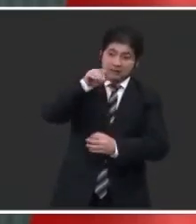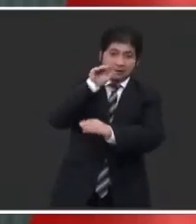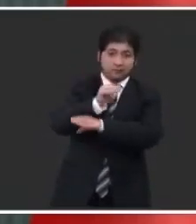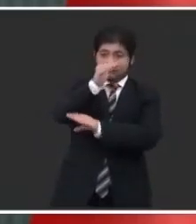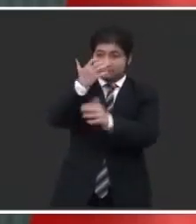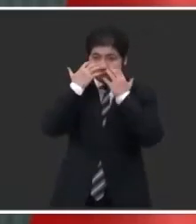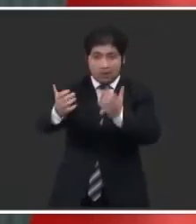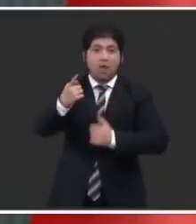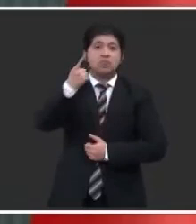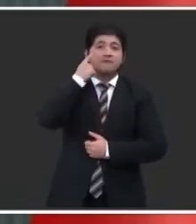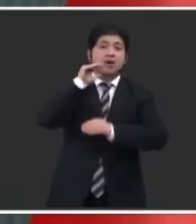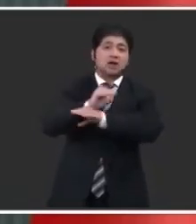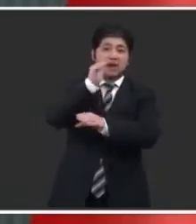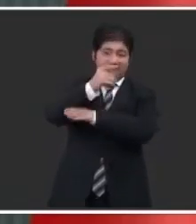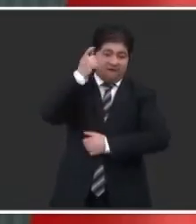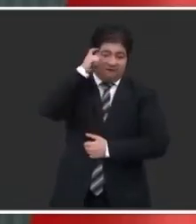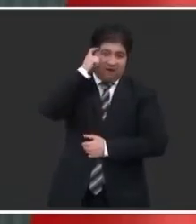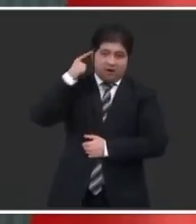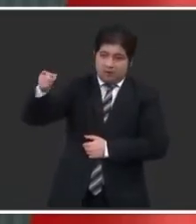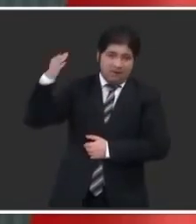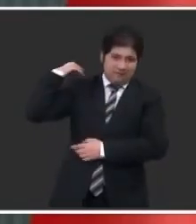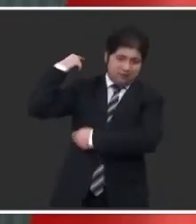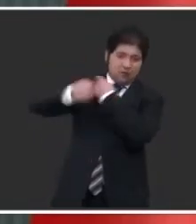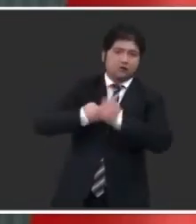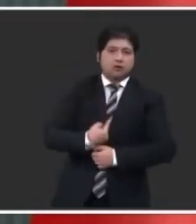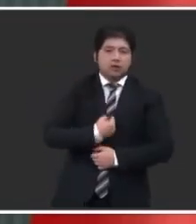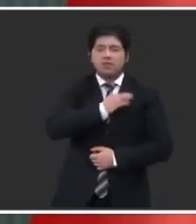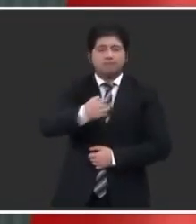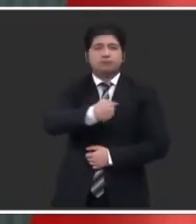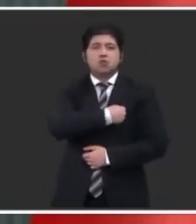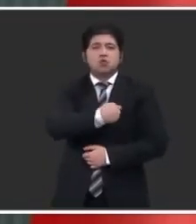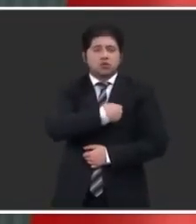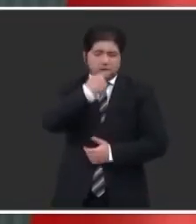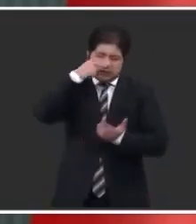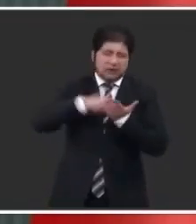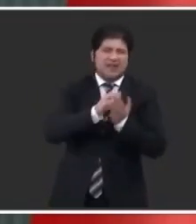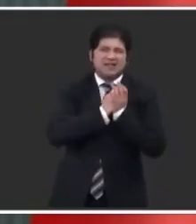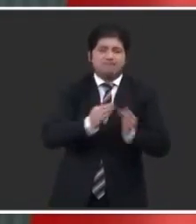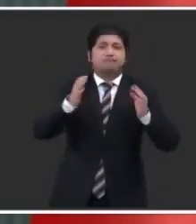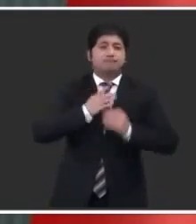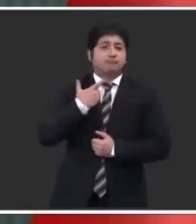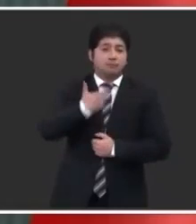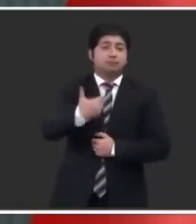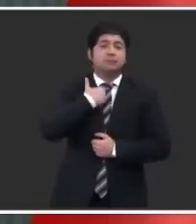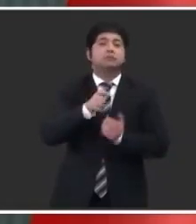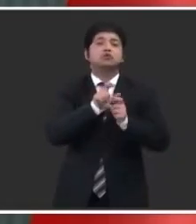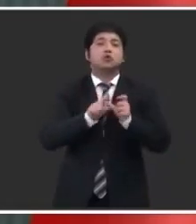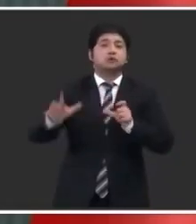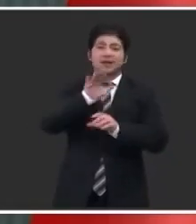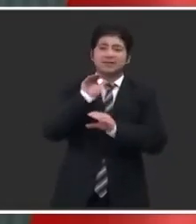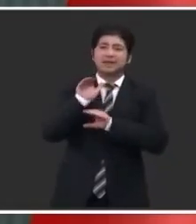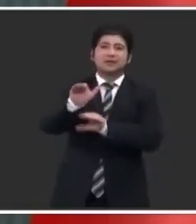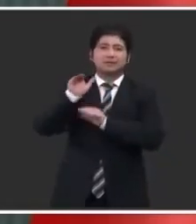devlet yaşasın düsturuna gönülden inanan bir yönetim olarak bizim sosyal destekler